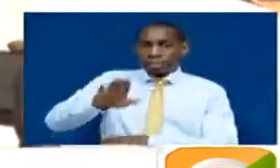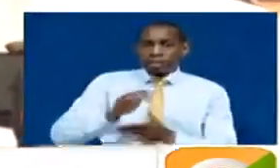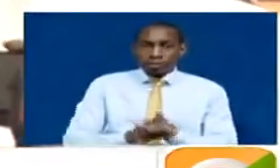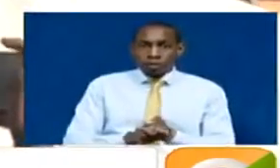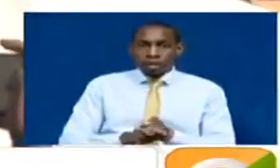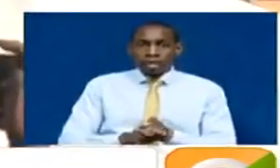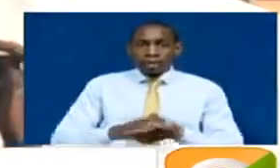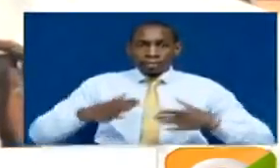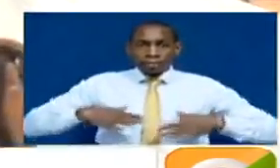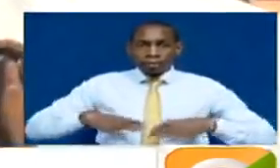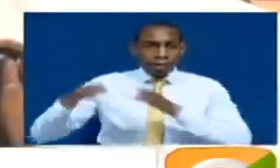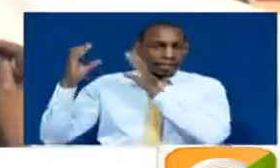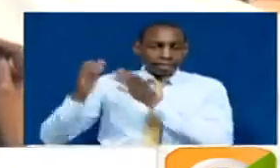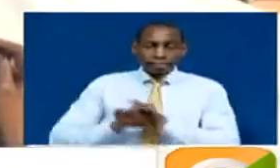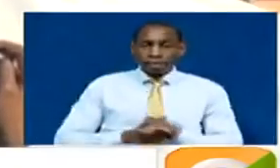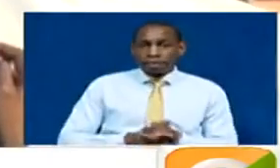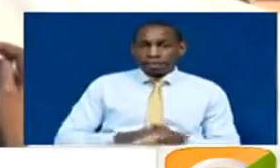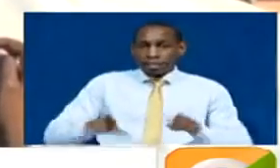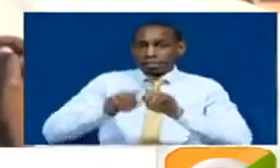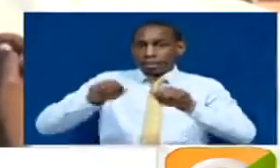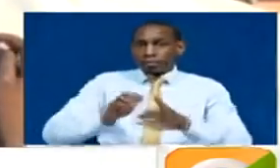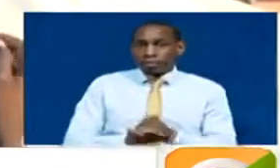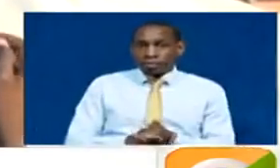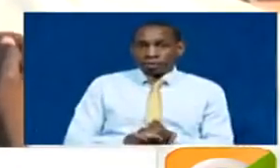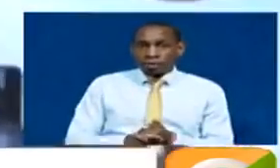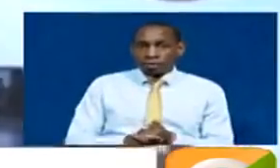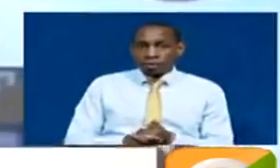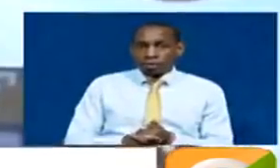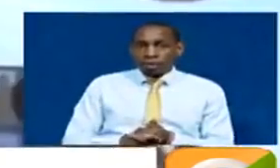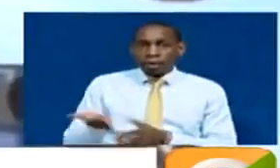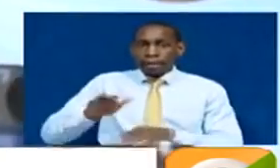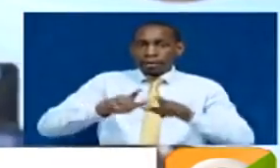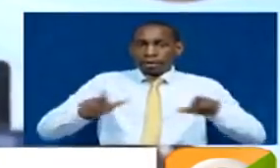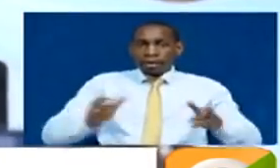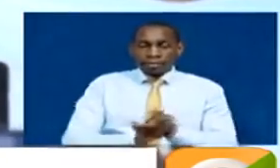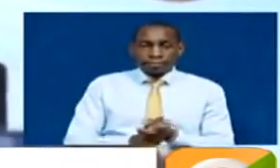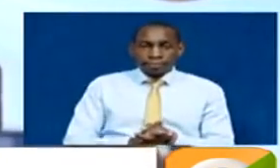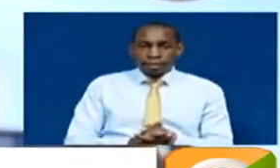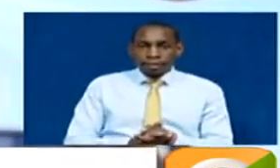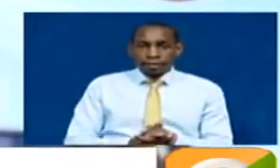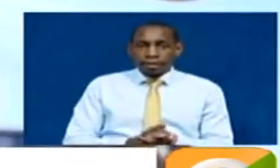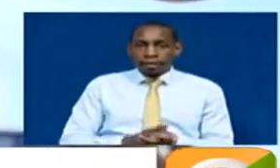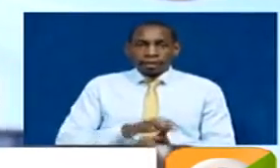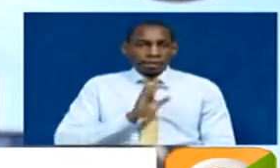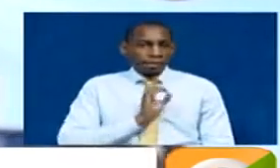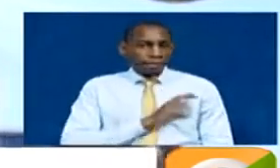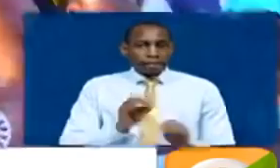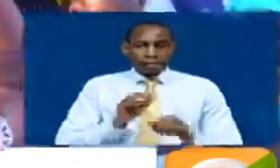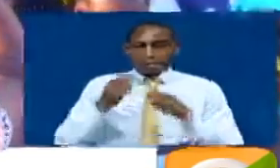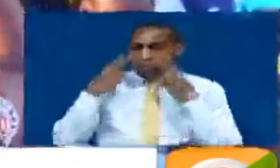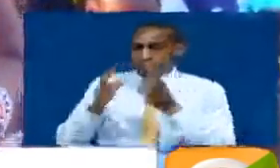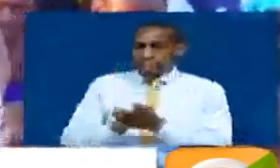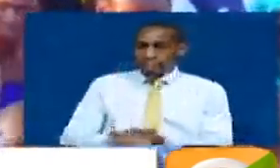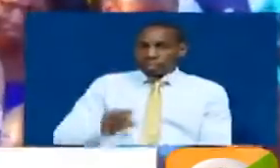wagidama wenyewe, watu wa Kilifi wenyewe waweze kuketi katika hilo shamba. Sijali mkituona na